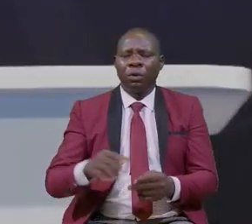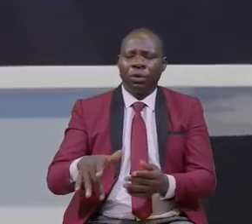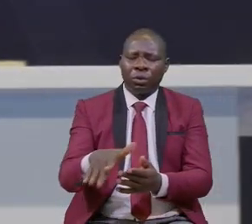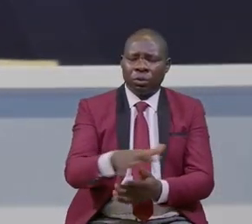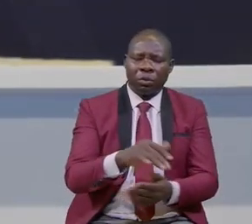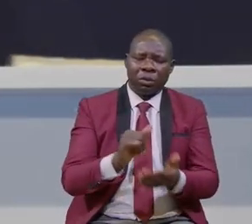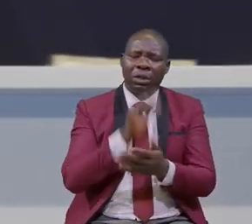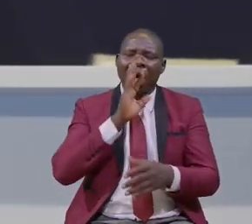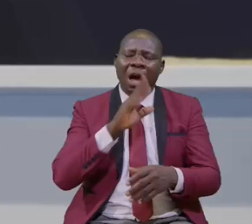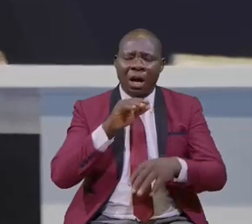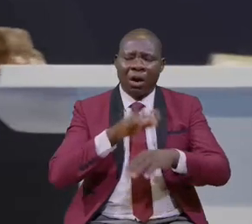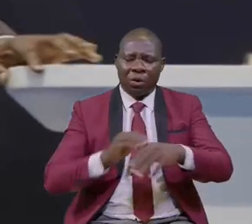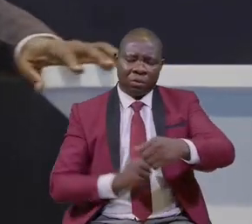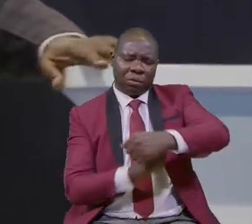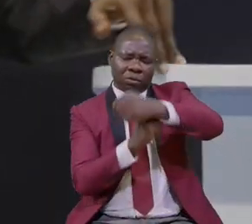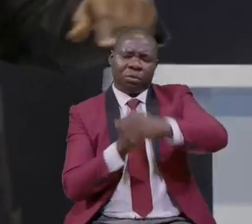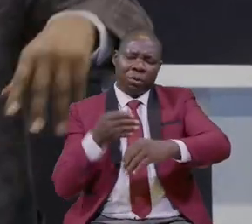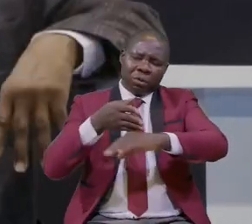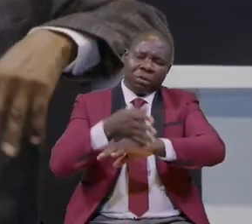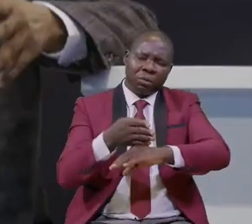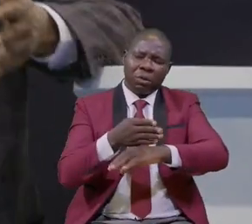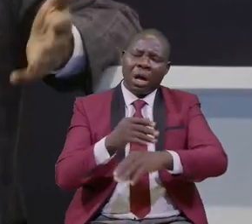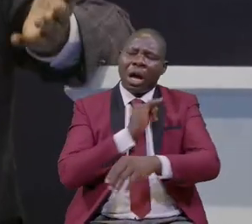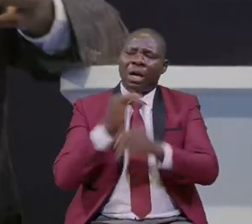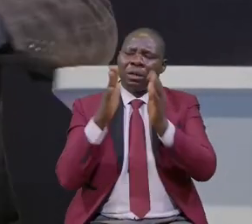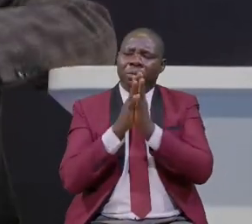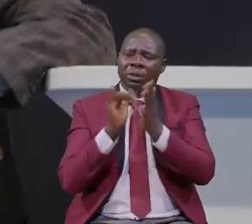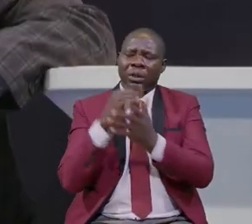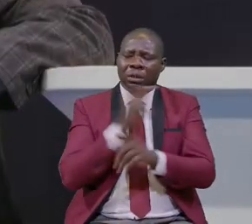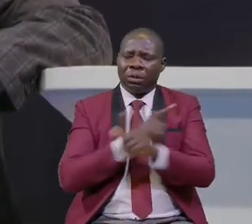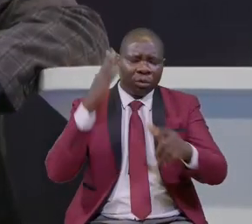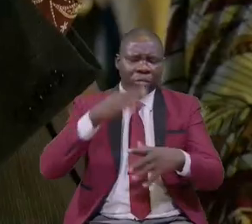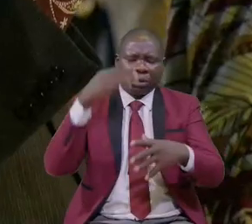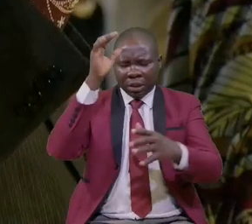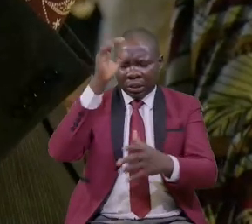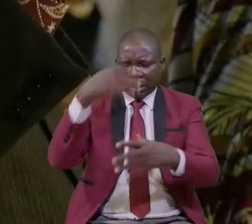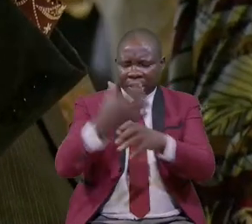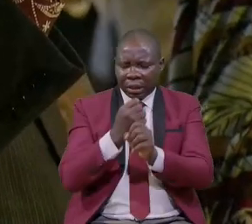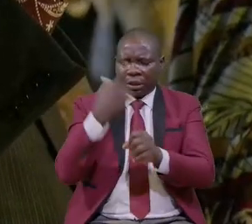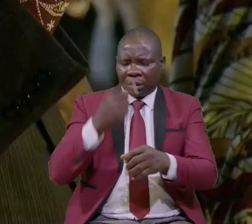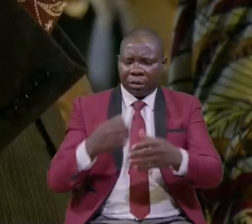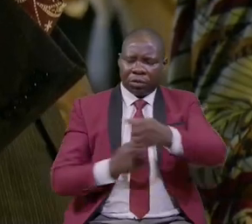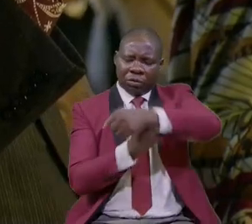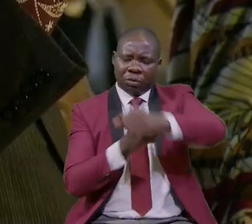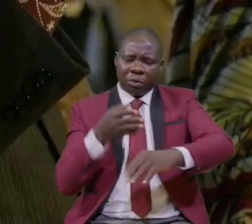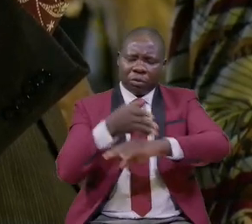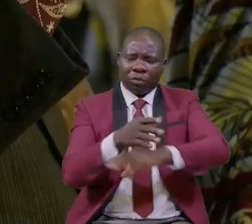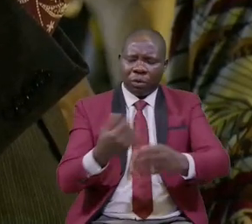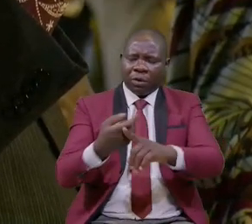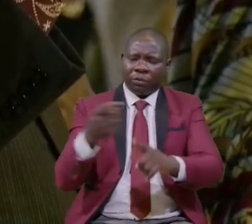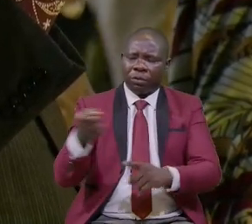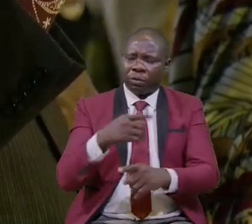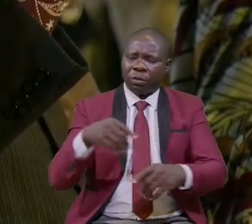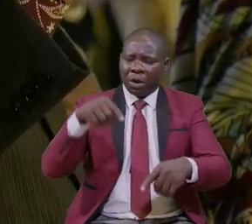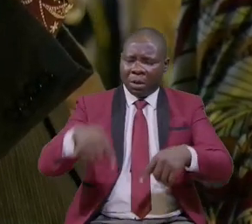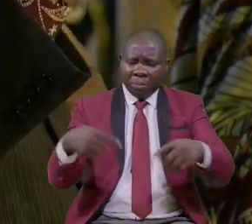Ceux qui sont sur les béquilles, je prie. Que le Seigneur arrache les béquilles de vos mains. Arthrite, tu